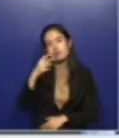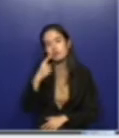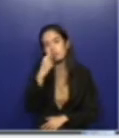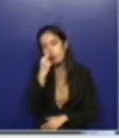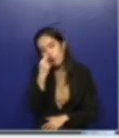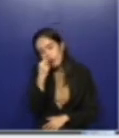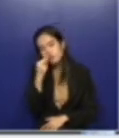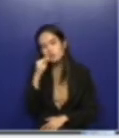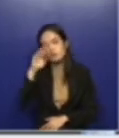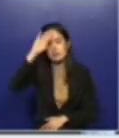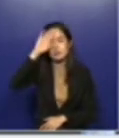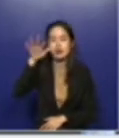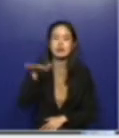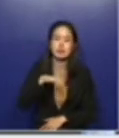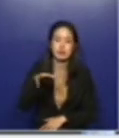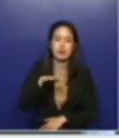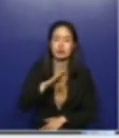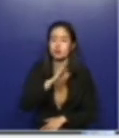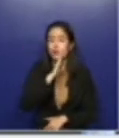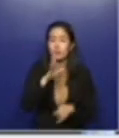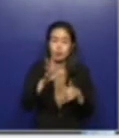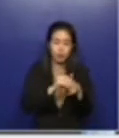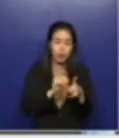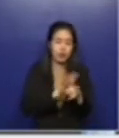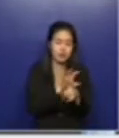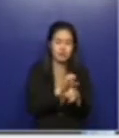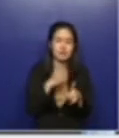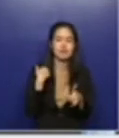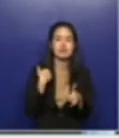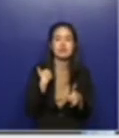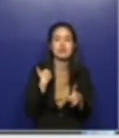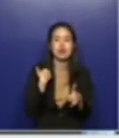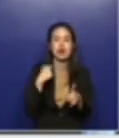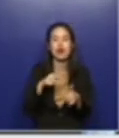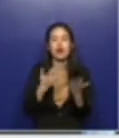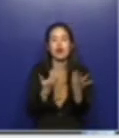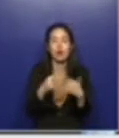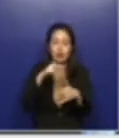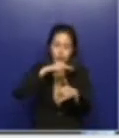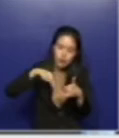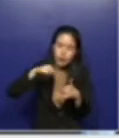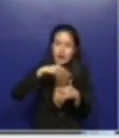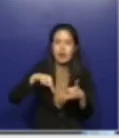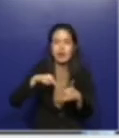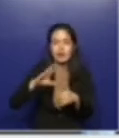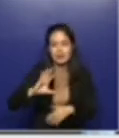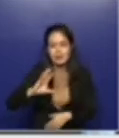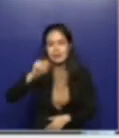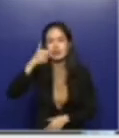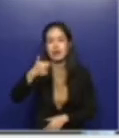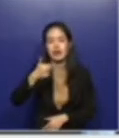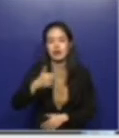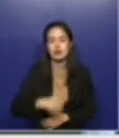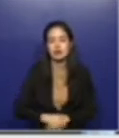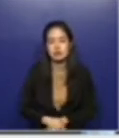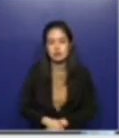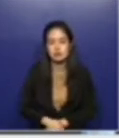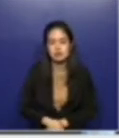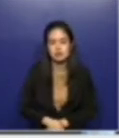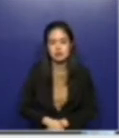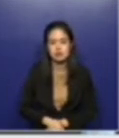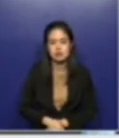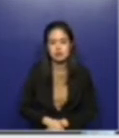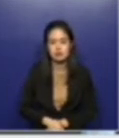ดก็รักษาถ้าความสามารถของโรงพยาบาลวงการแพทย์การสามารถรับรองได้เขาบ